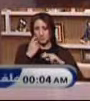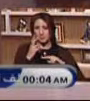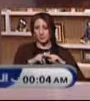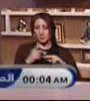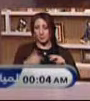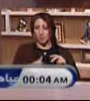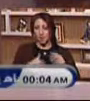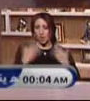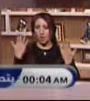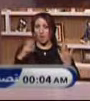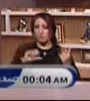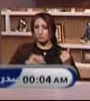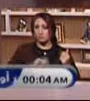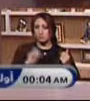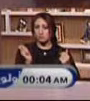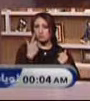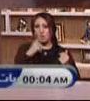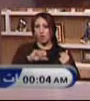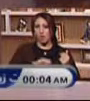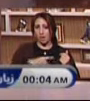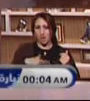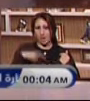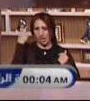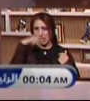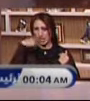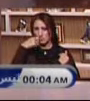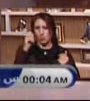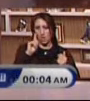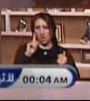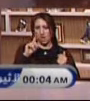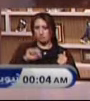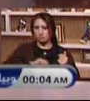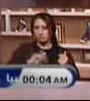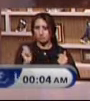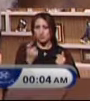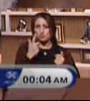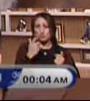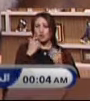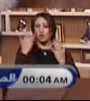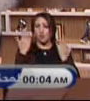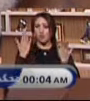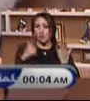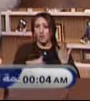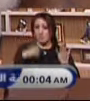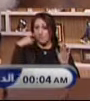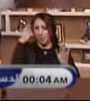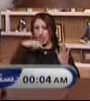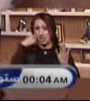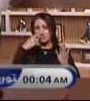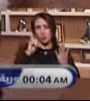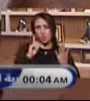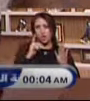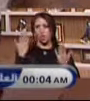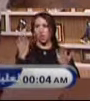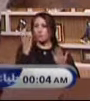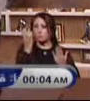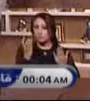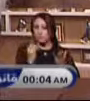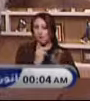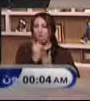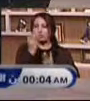قلوبنا، اللهم لين قلوبنا، اللهم لين قلوبنا. اللهم يا رب العالمين لا تجعل قلوبنا قاسية من ذكرك، اجعلها